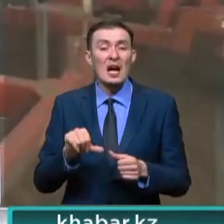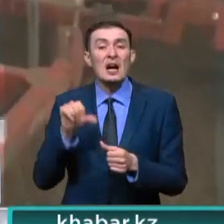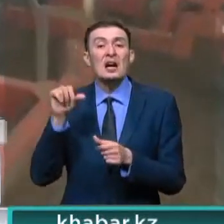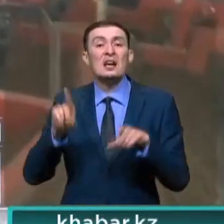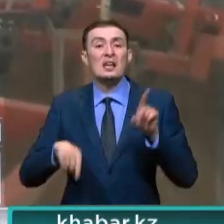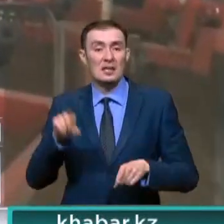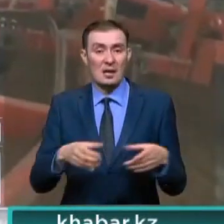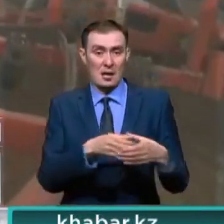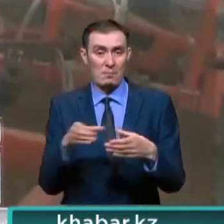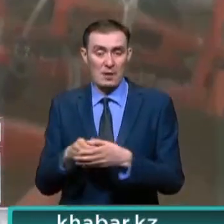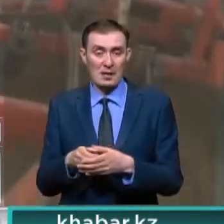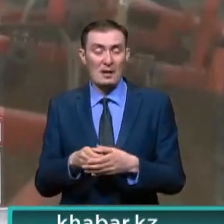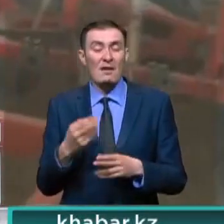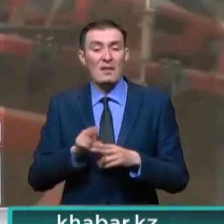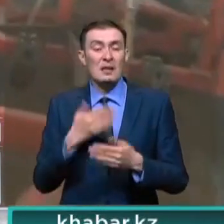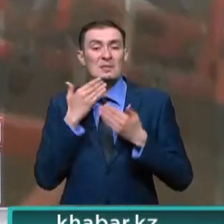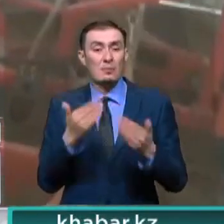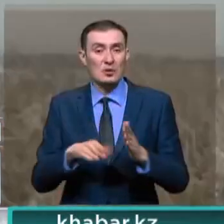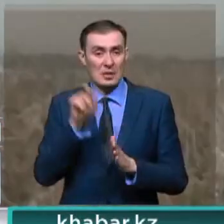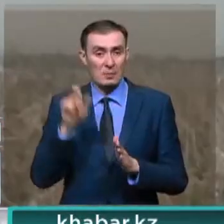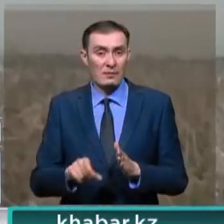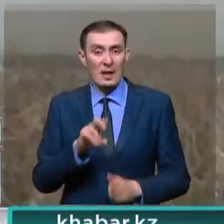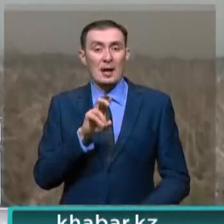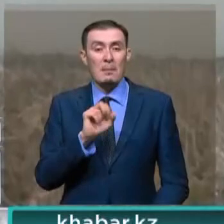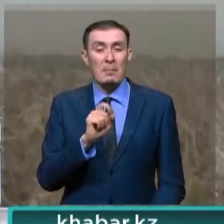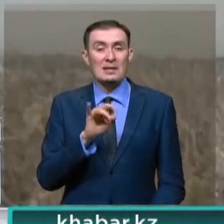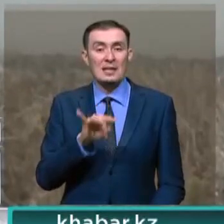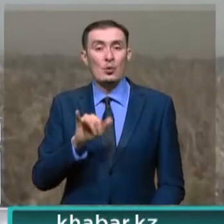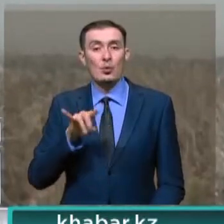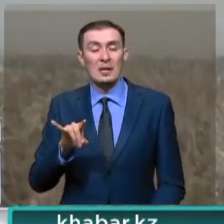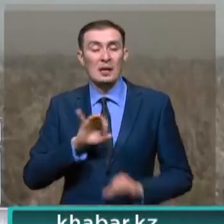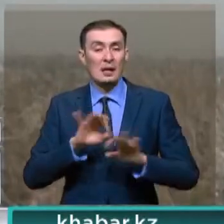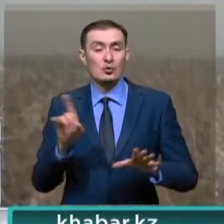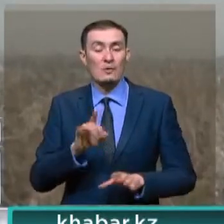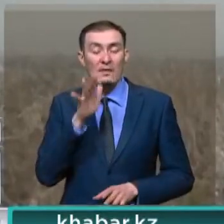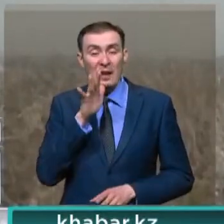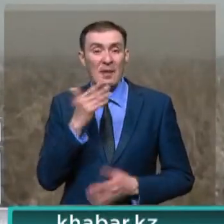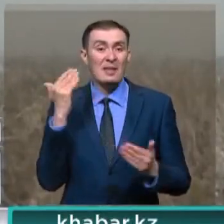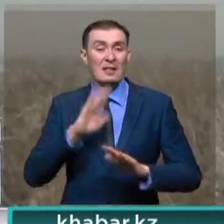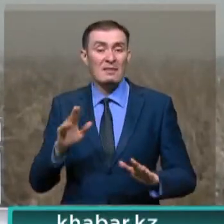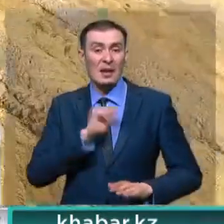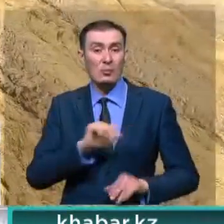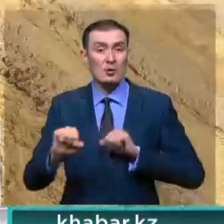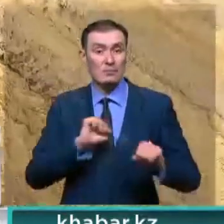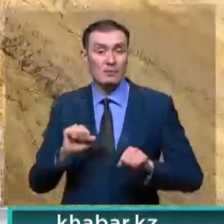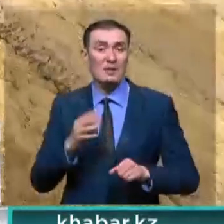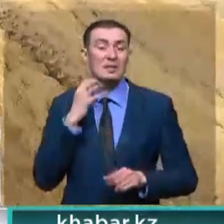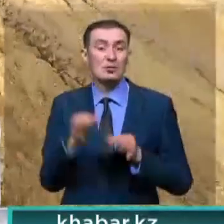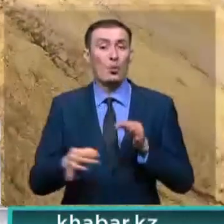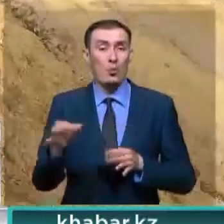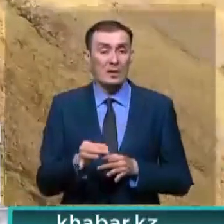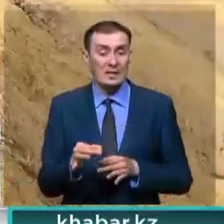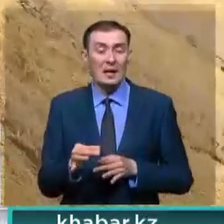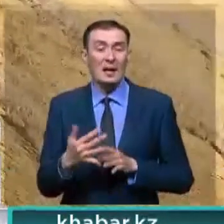озвучил позицию фермеров в своем депутатском запросе Мурат Бактияр-Улы. Он рассказал, во время недавней рабочей поездки в Кызылординскую